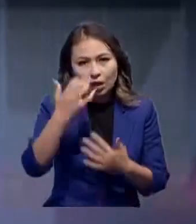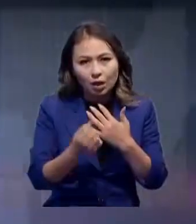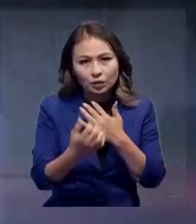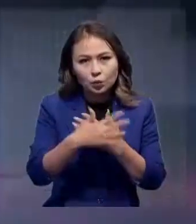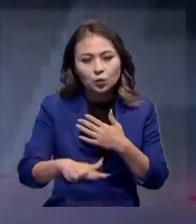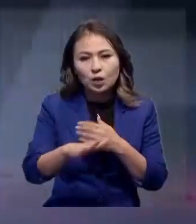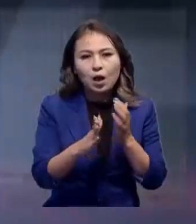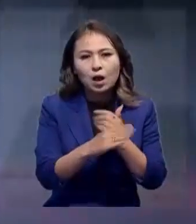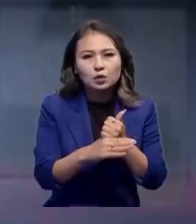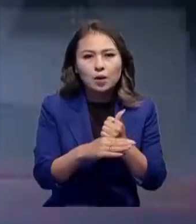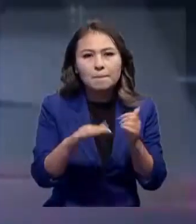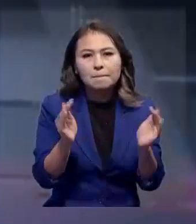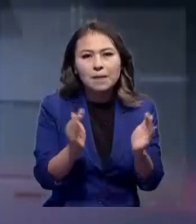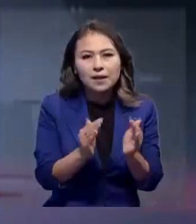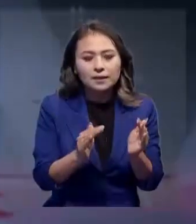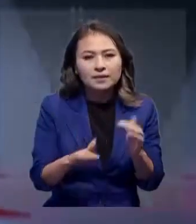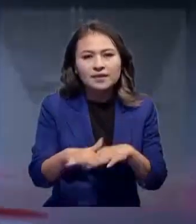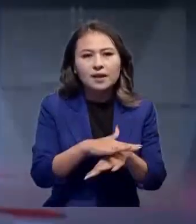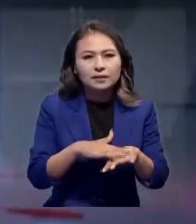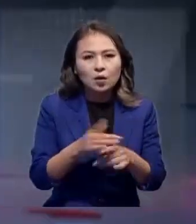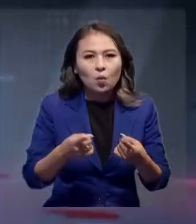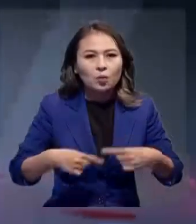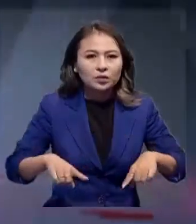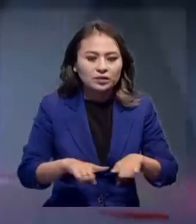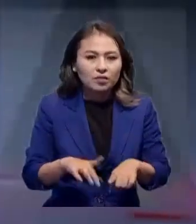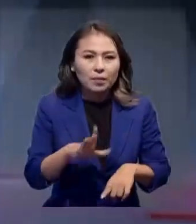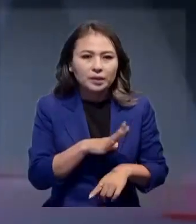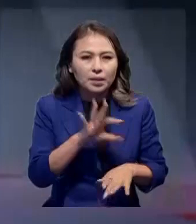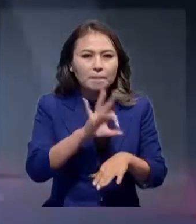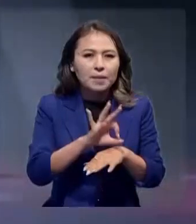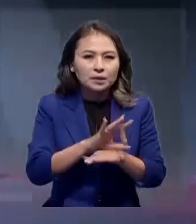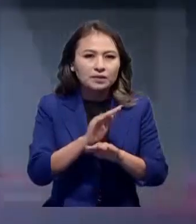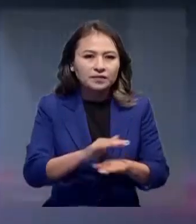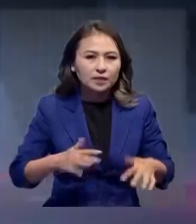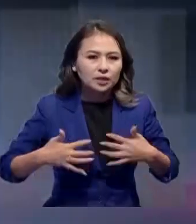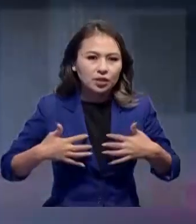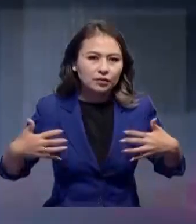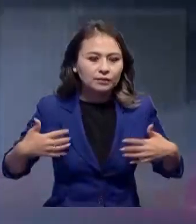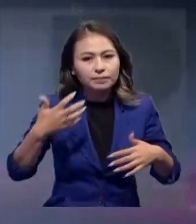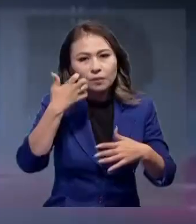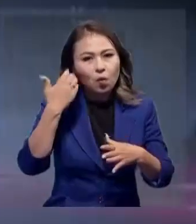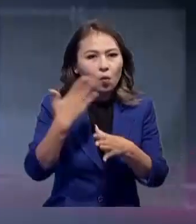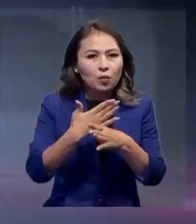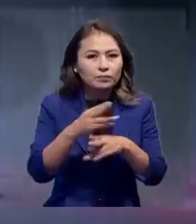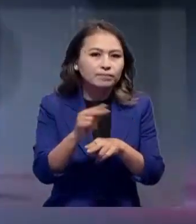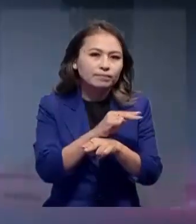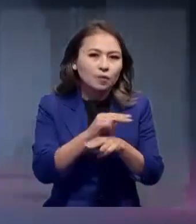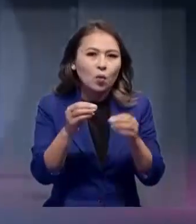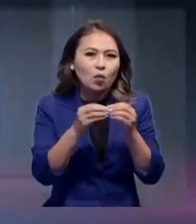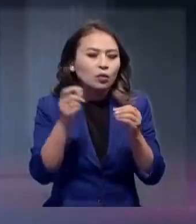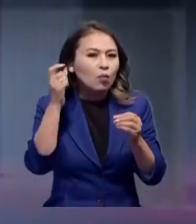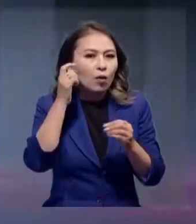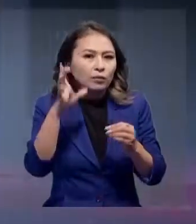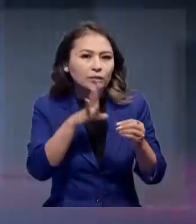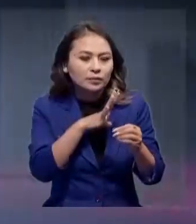Мұнайлы өңірдегі Атырау маленькая страна қоғамдық бірлестігі науқас жандарды жануарлардың көмегімен емдейді. Биыл құрылғанына 10 жыл